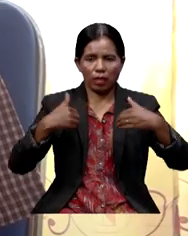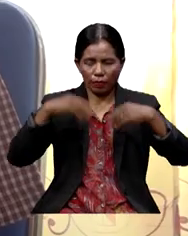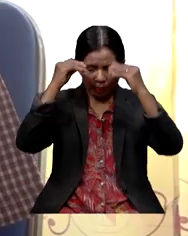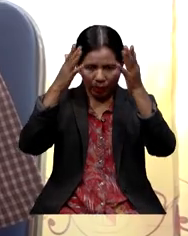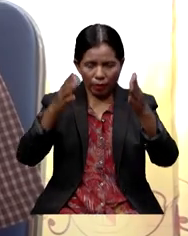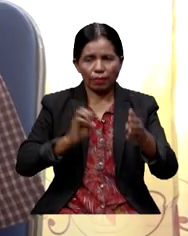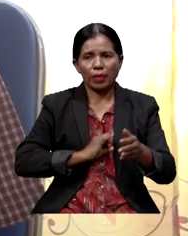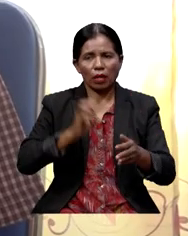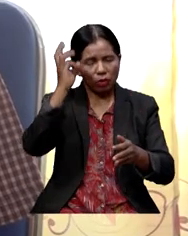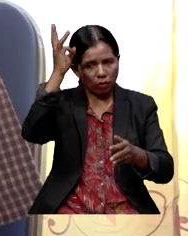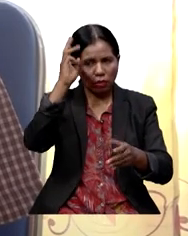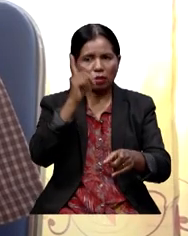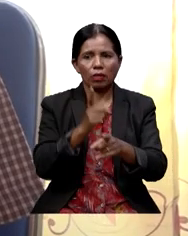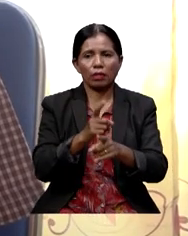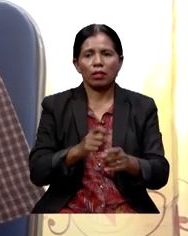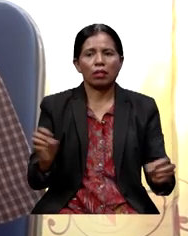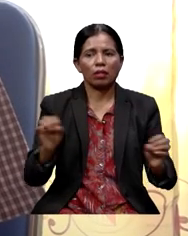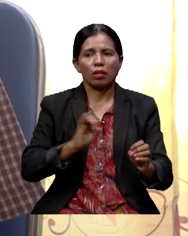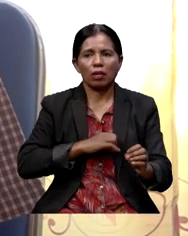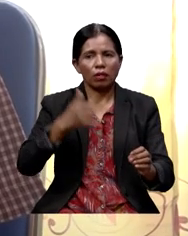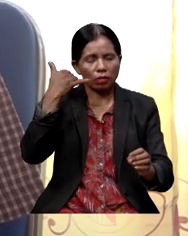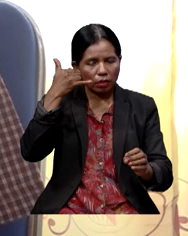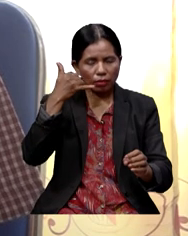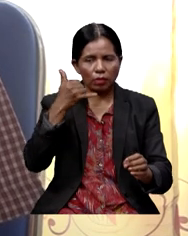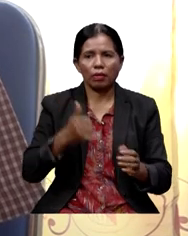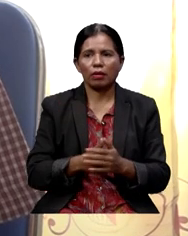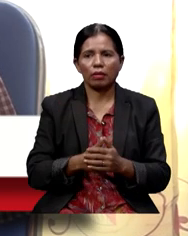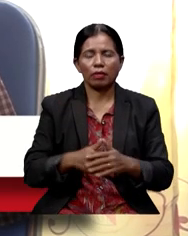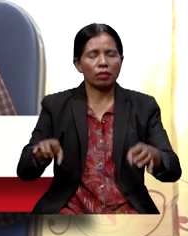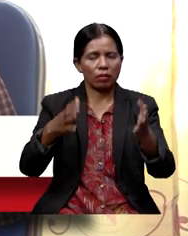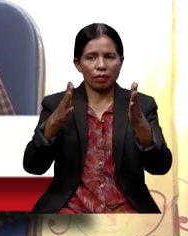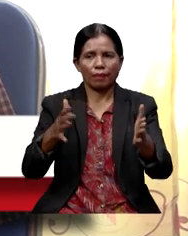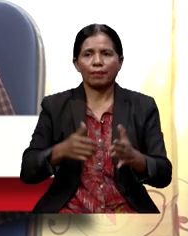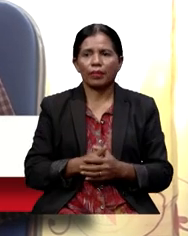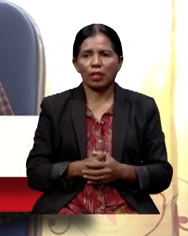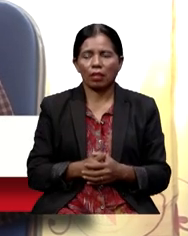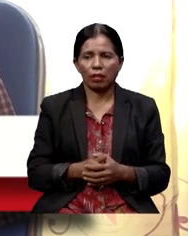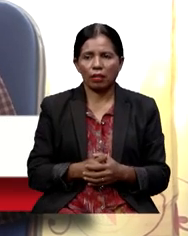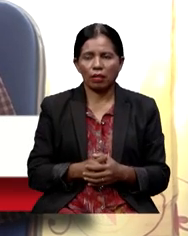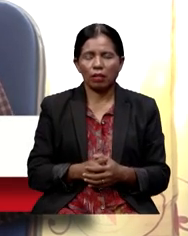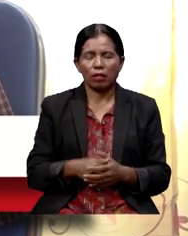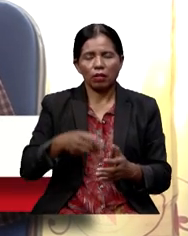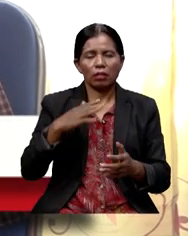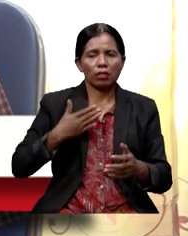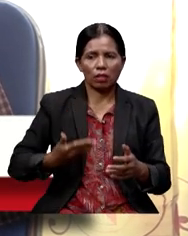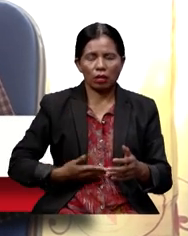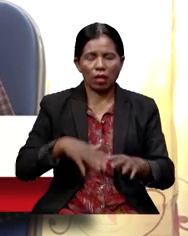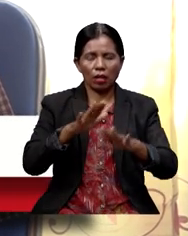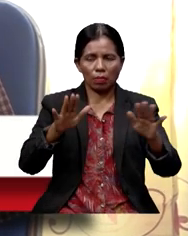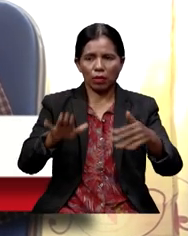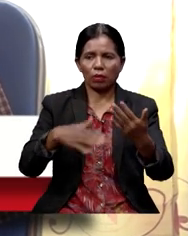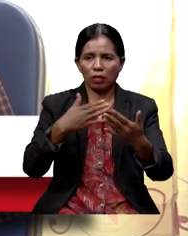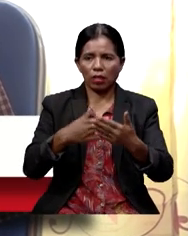eu preocupo, não me dá a catanarça, o perfil lanço babe, a recurso humano. Senhora Anita adalah senhora. Lava sira nene